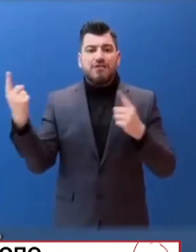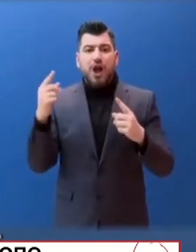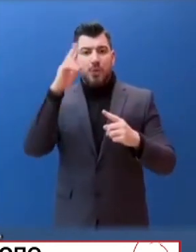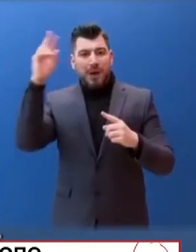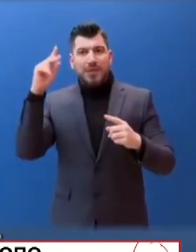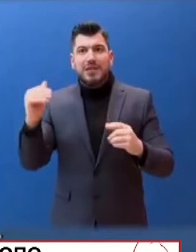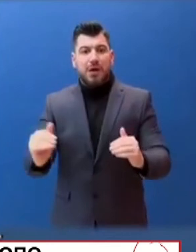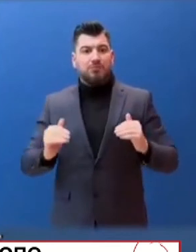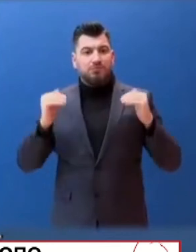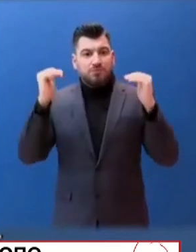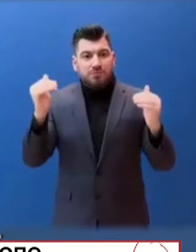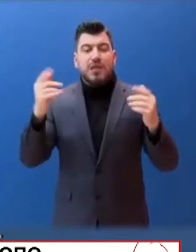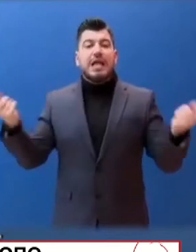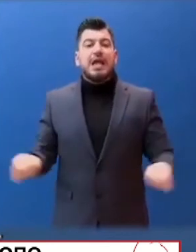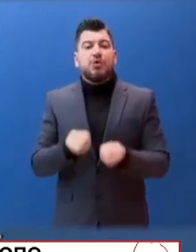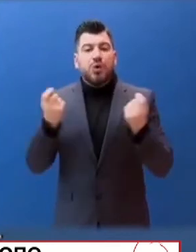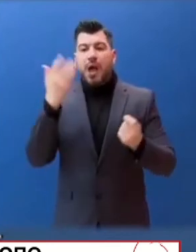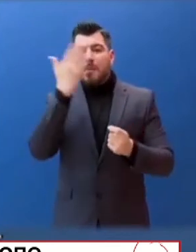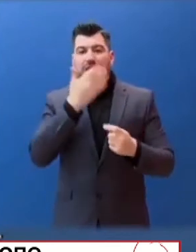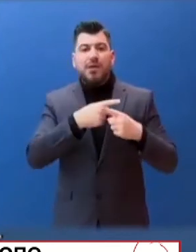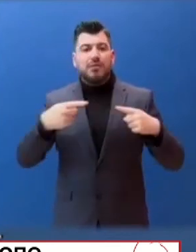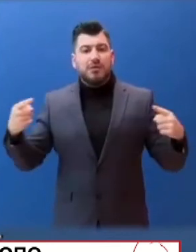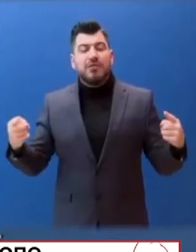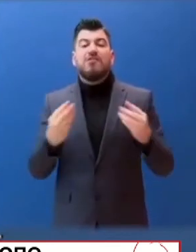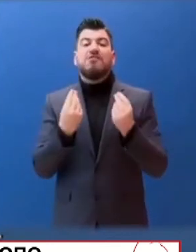βελτίωση λειτουργίας και της εικόνας των πανεπιστημίων μας.